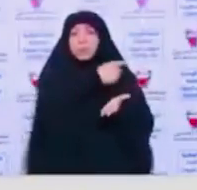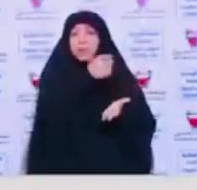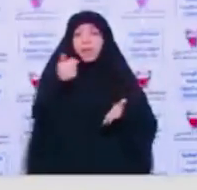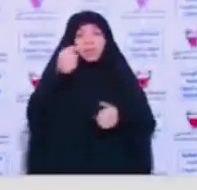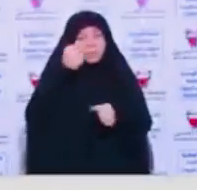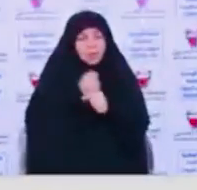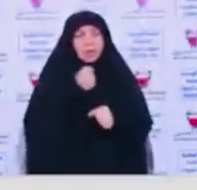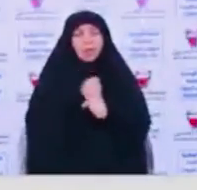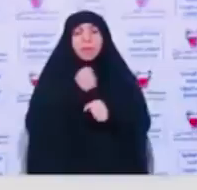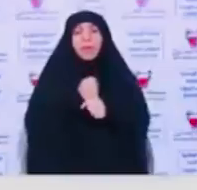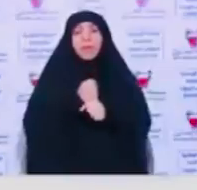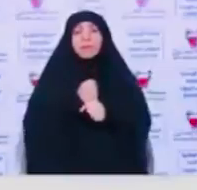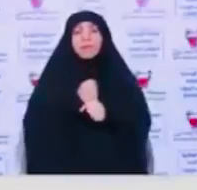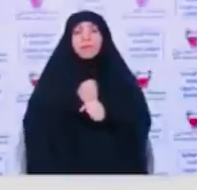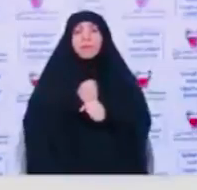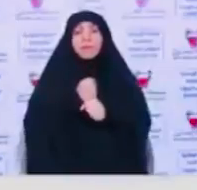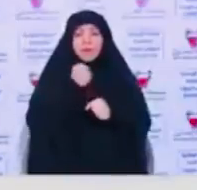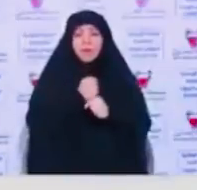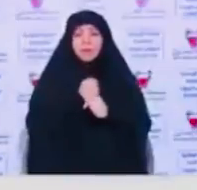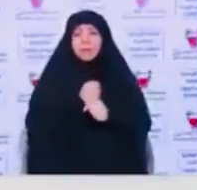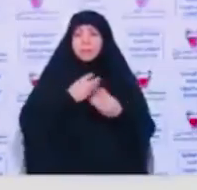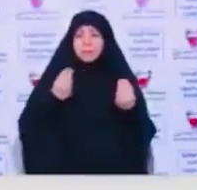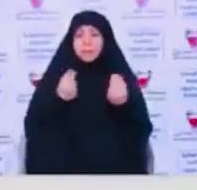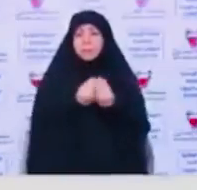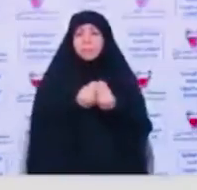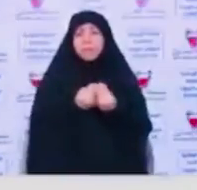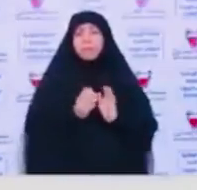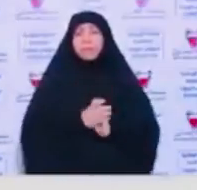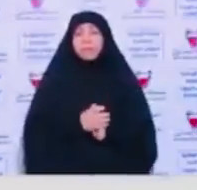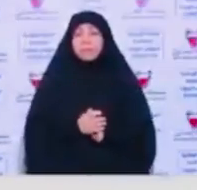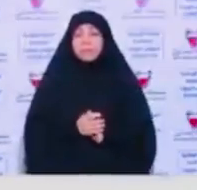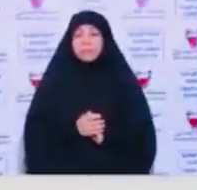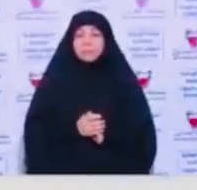إنساني. وفي الختام، إذا كنت